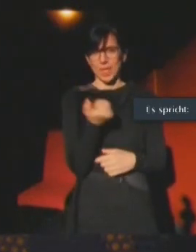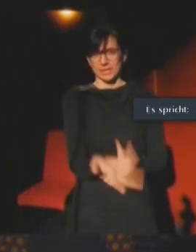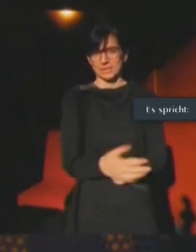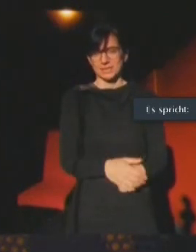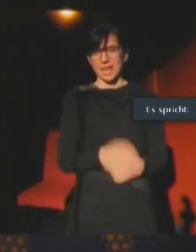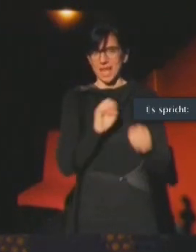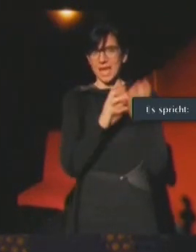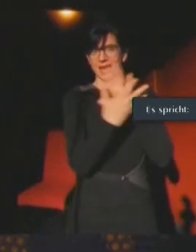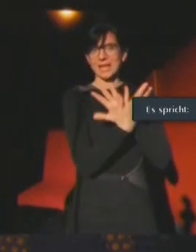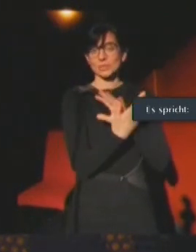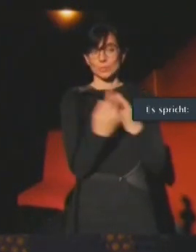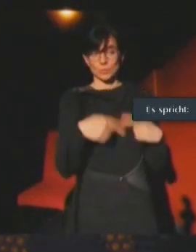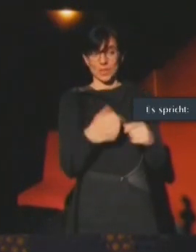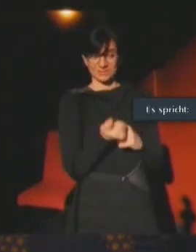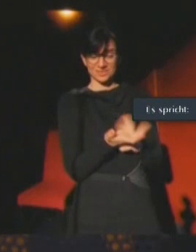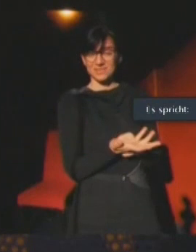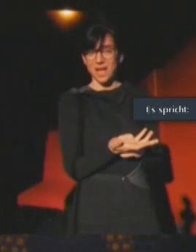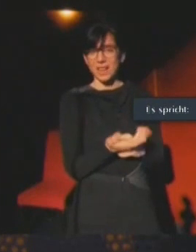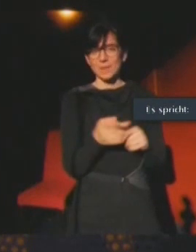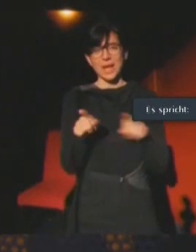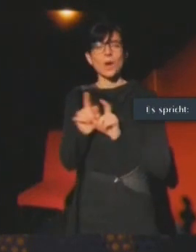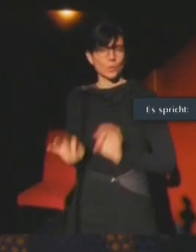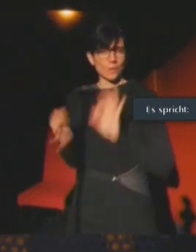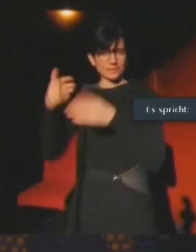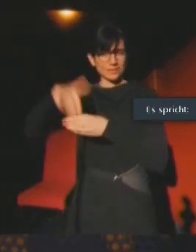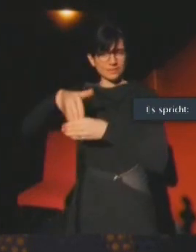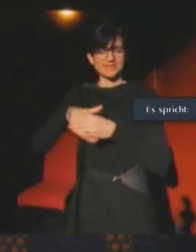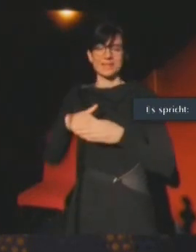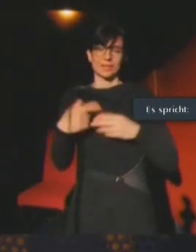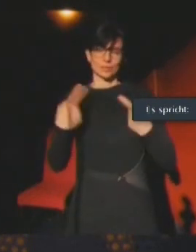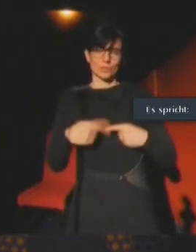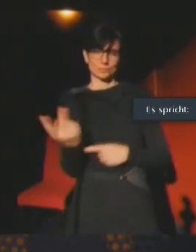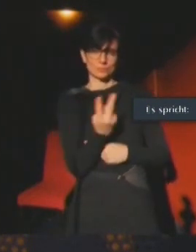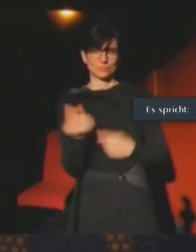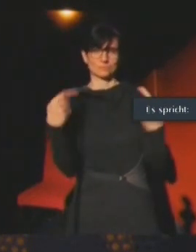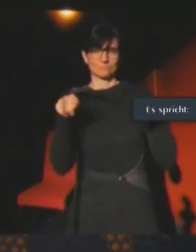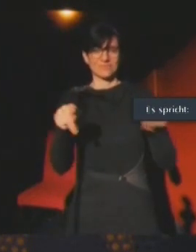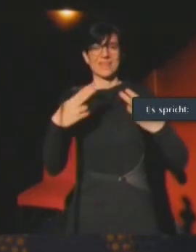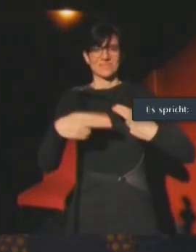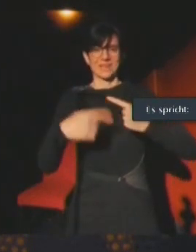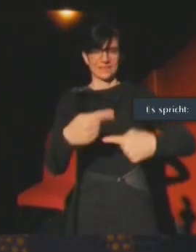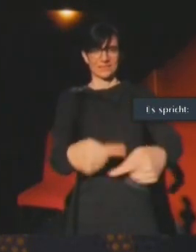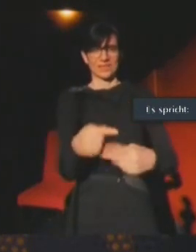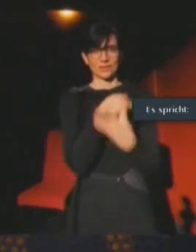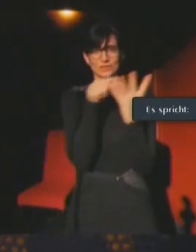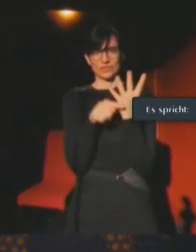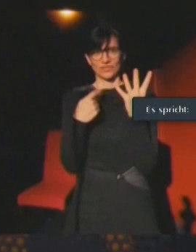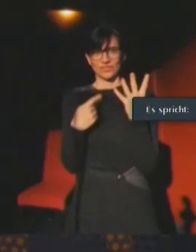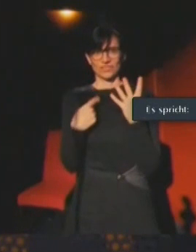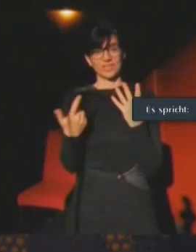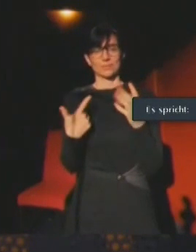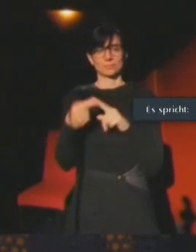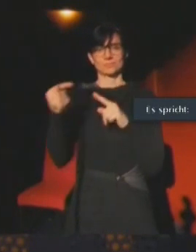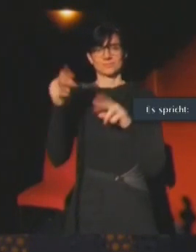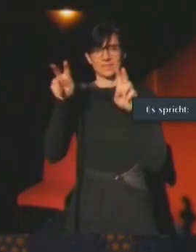Erasmus soll sich quantitativ, aber auch qualitativ weiterentwickeln mit 4 Prioritäten. Erstens, Erasmus